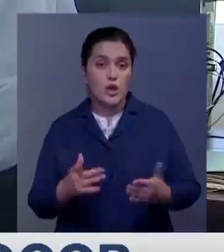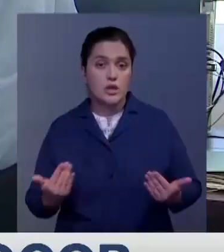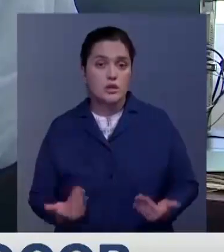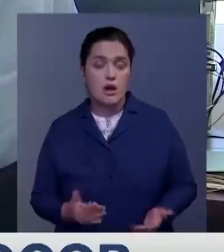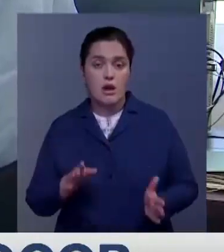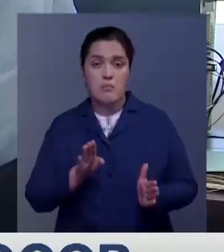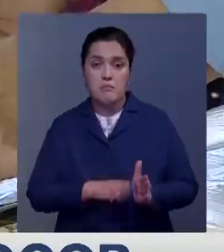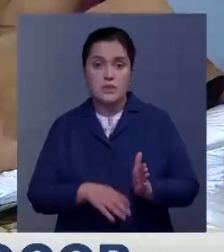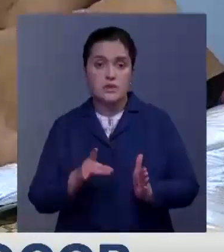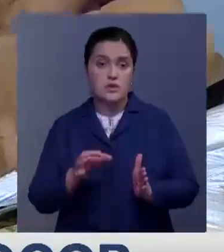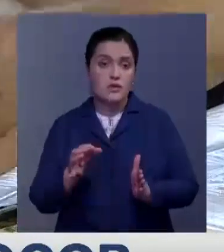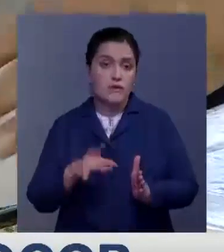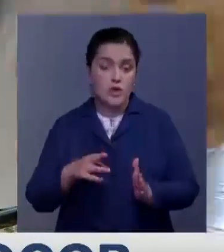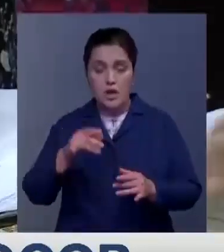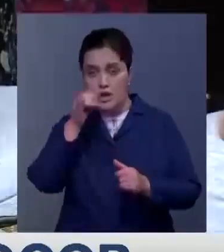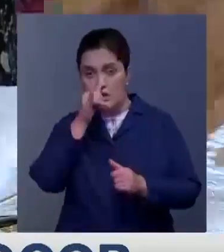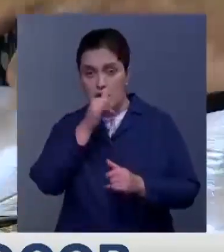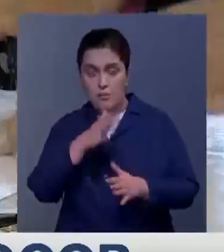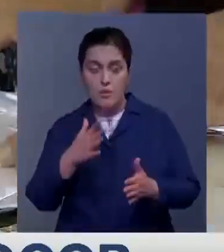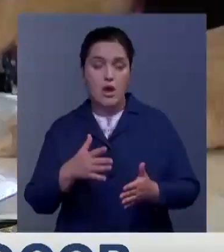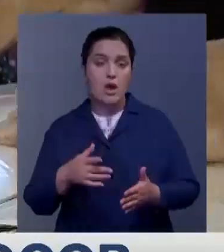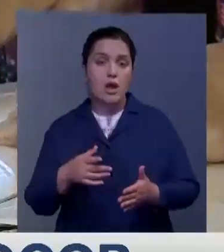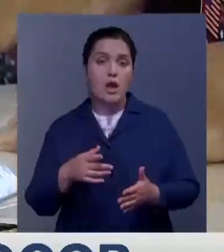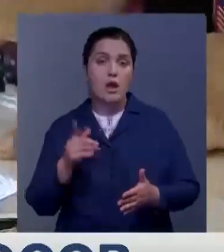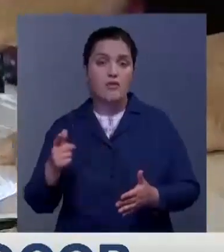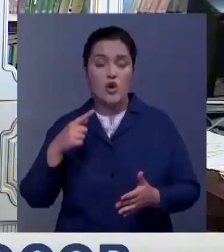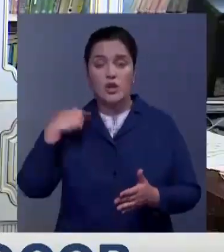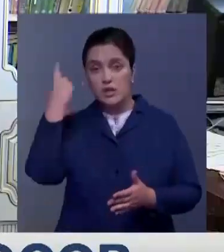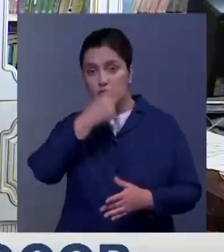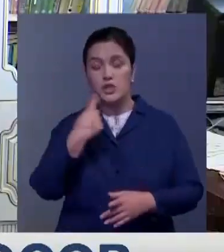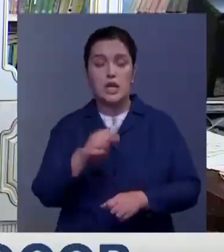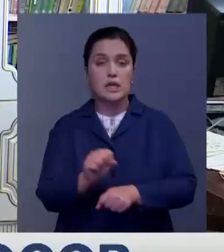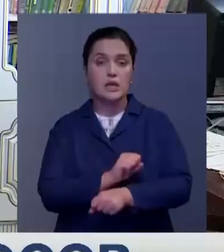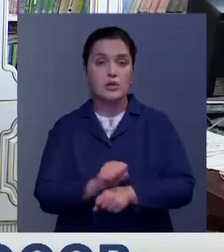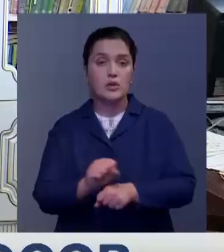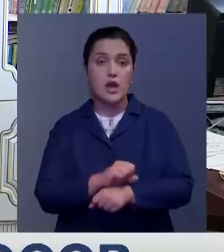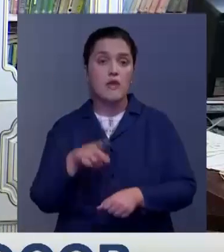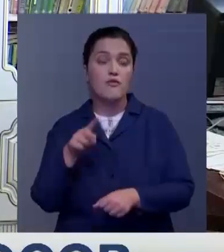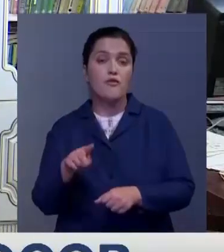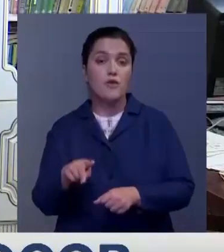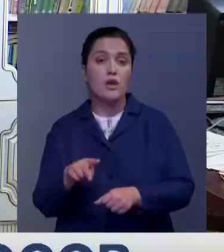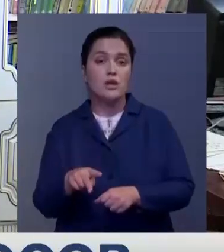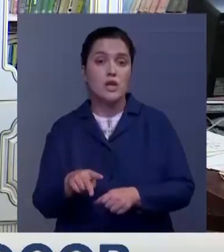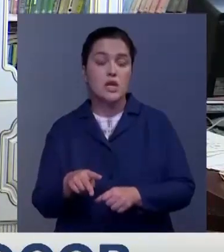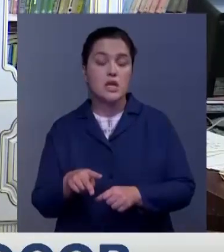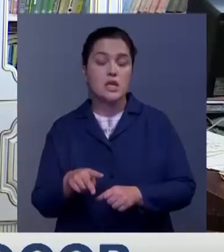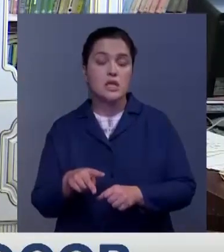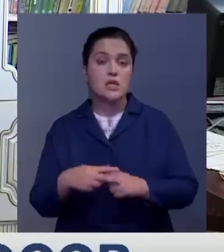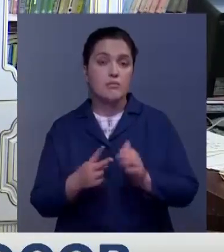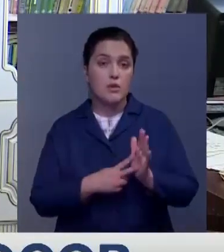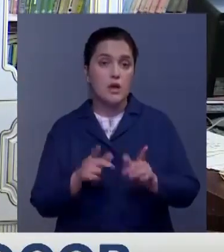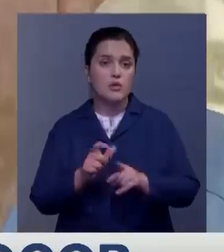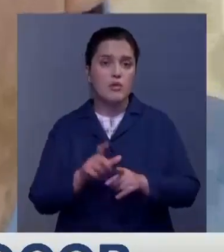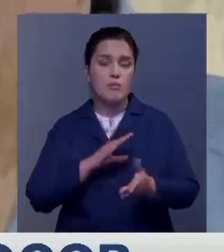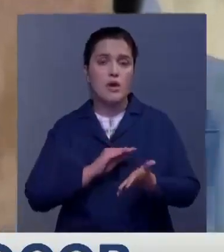без кроссвордов, сканвордов и головоломок. Его личный рекорд – кроссворд, состоящий из 2017 слов. Он составил его в